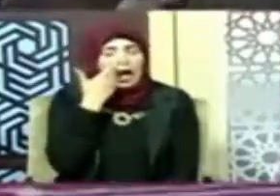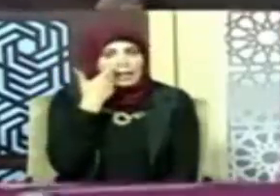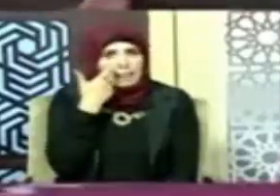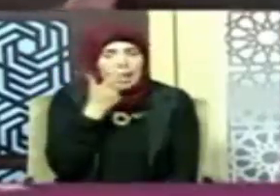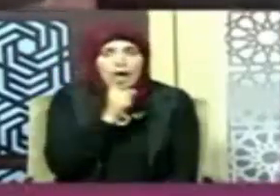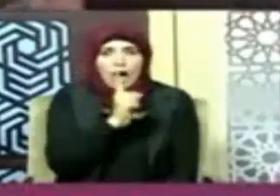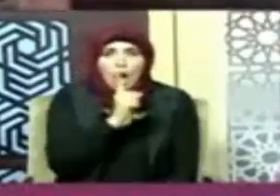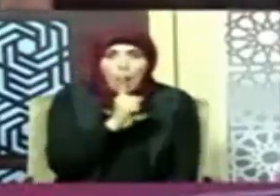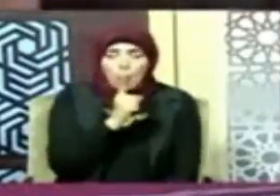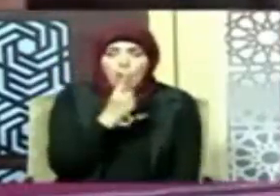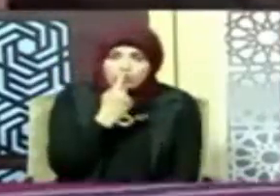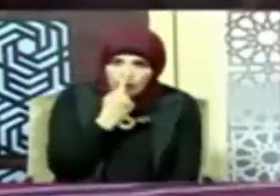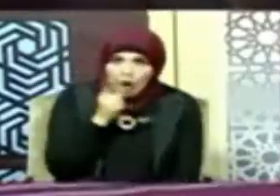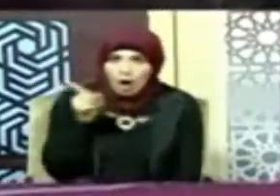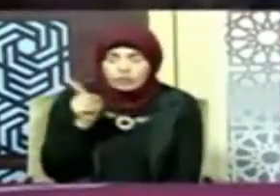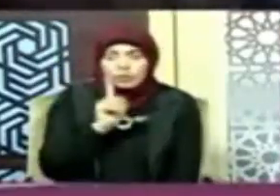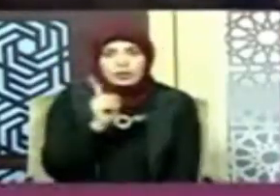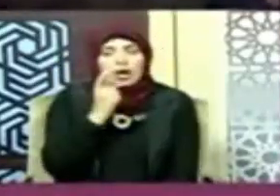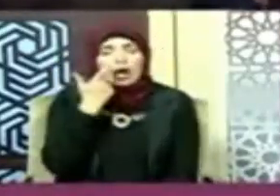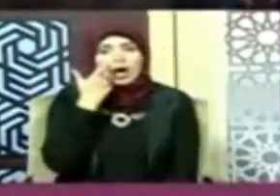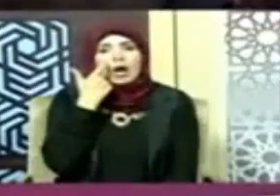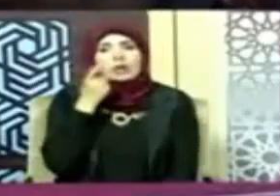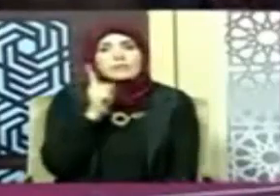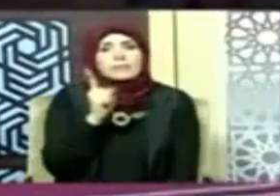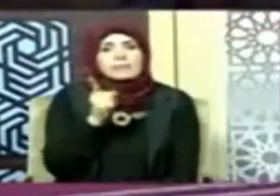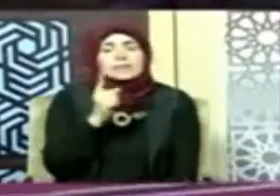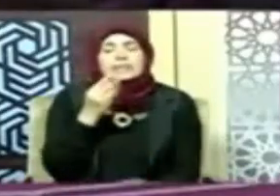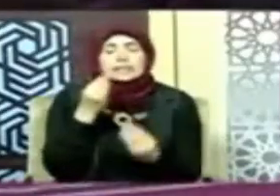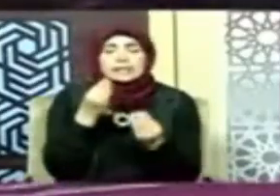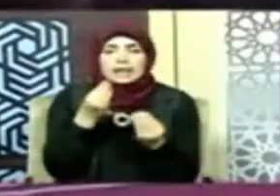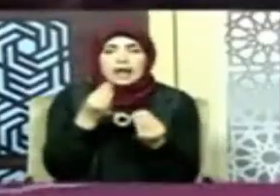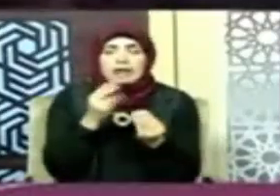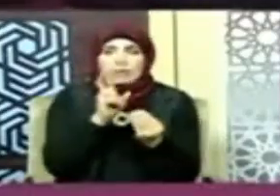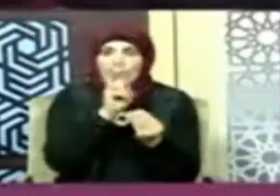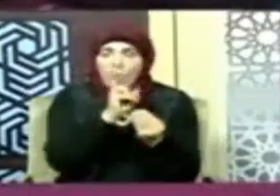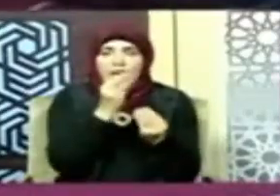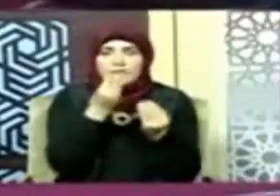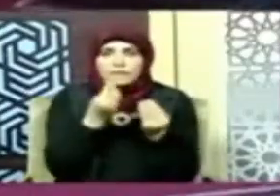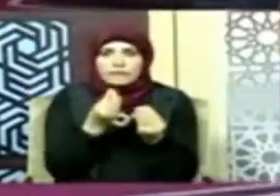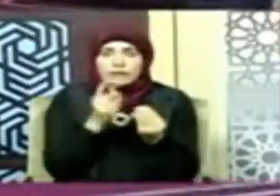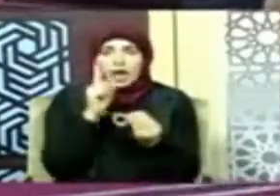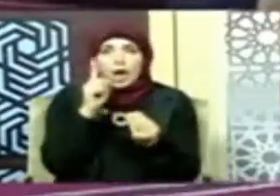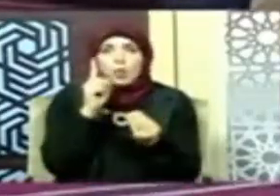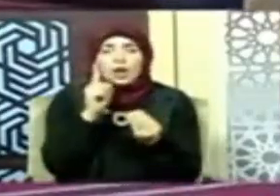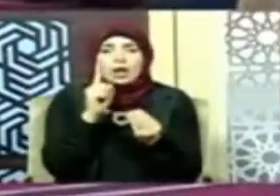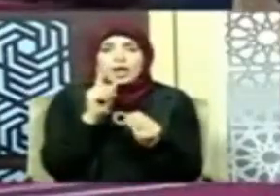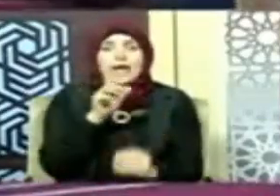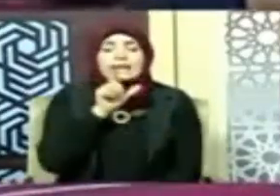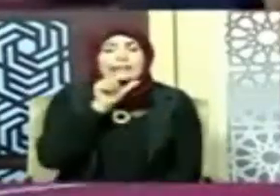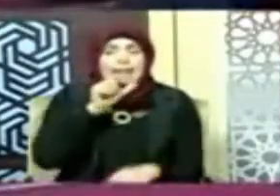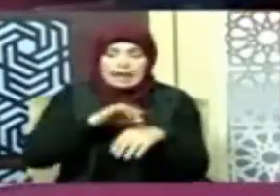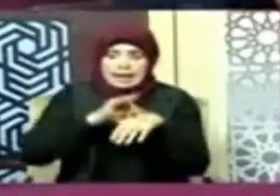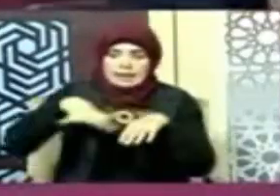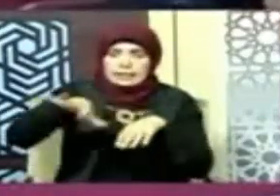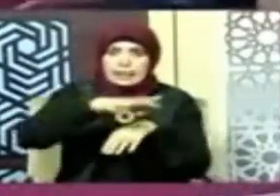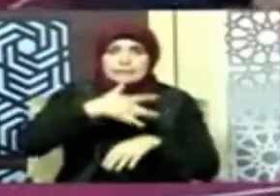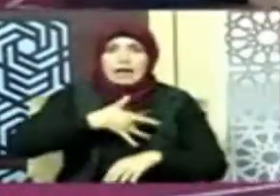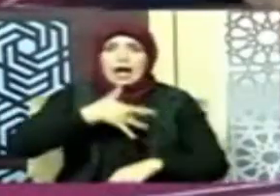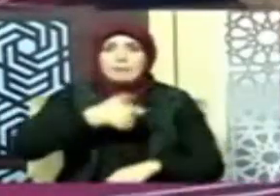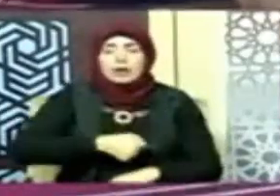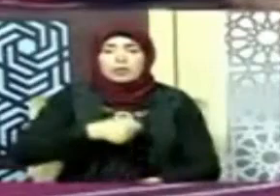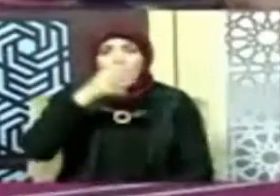فتبينوا، وفي قراءة فتثبتوا. يا أيها الذين آمنوا إن